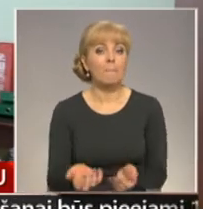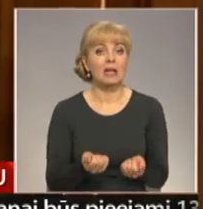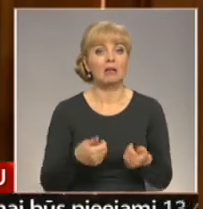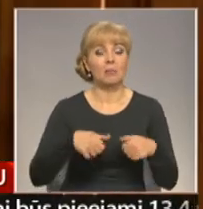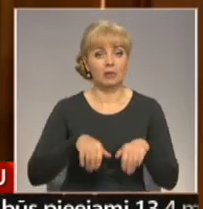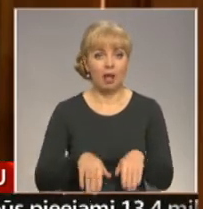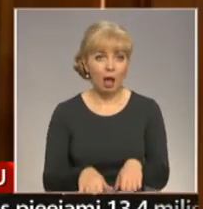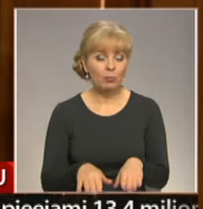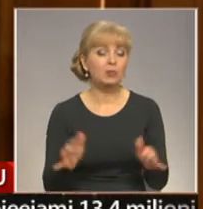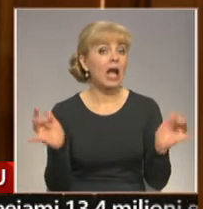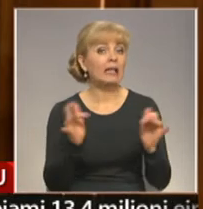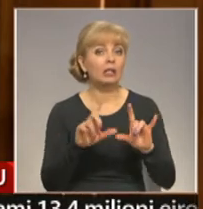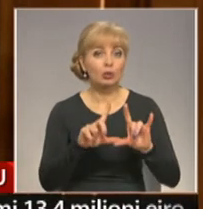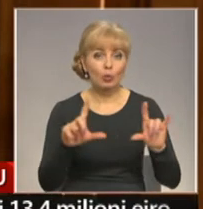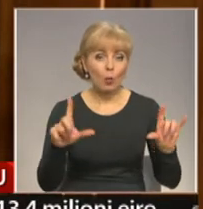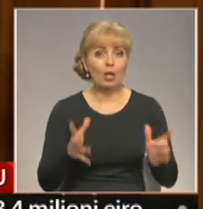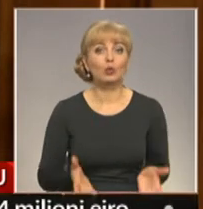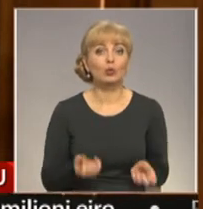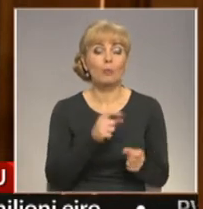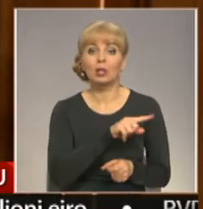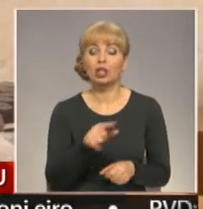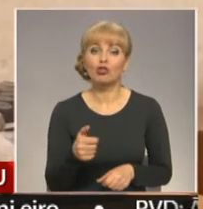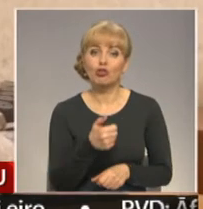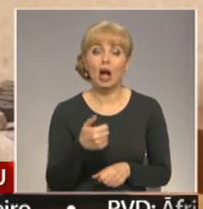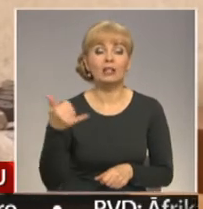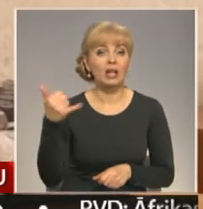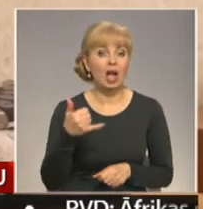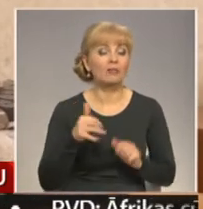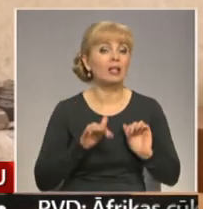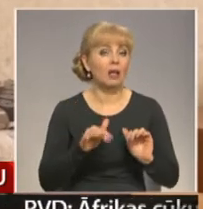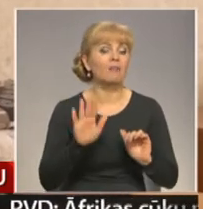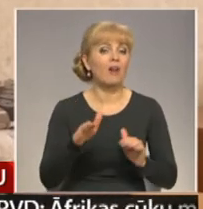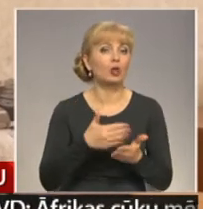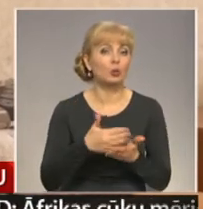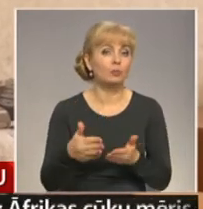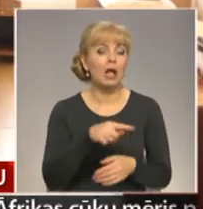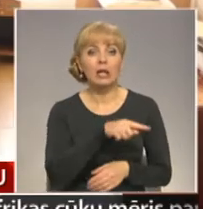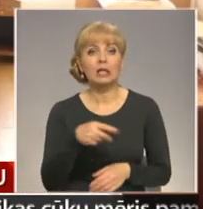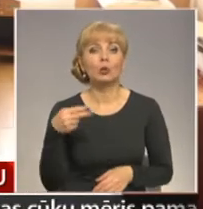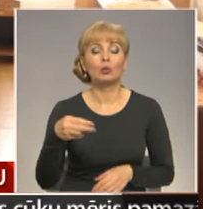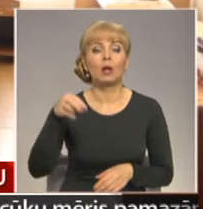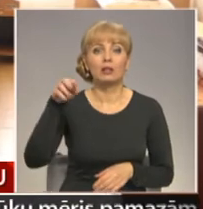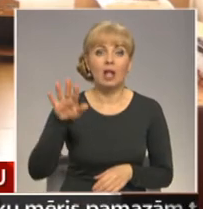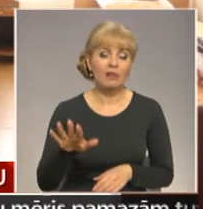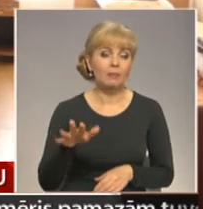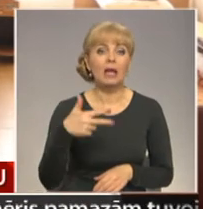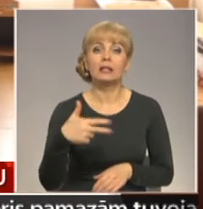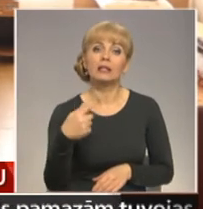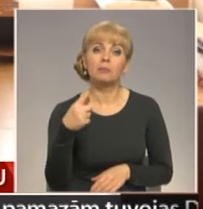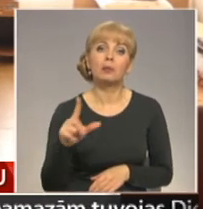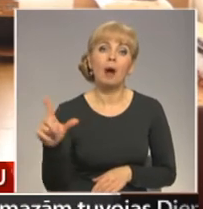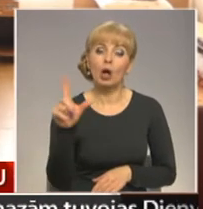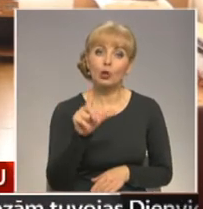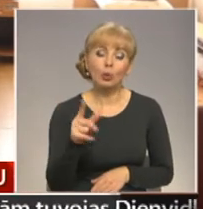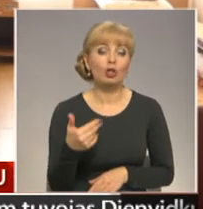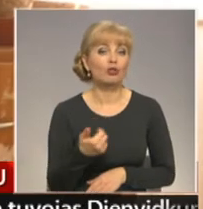lēmumus. Internāta skolas, kas nodibināts līdz šī gada janvārim, savu darbību varēs turpināt līdz 2019. Gada 31. Jūlijam. Tāpat jau no